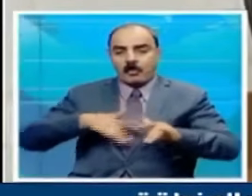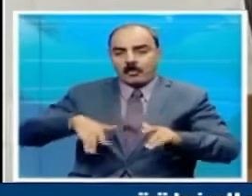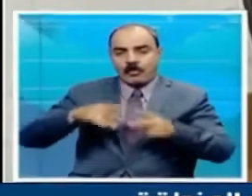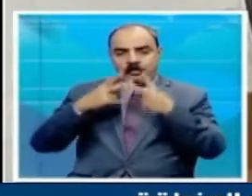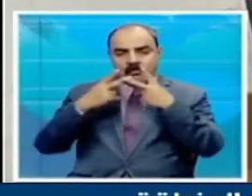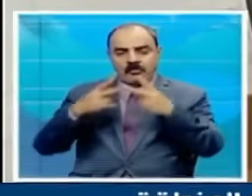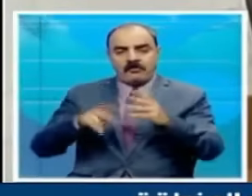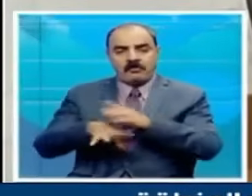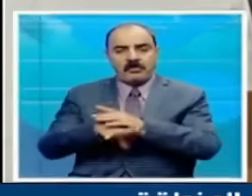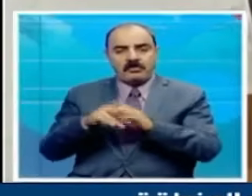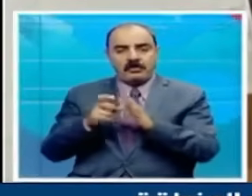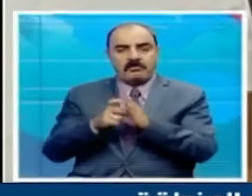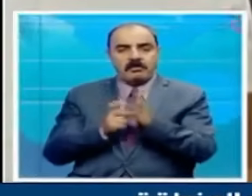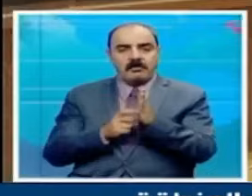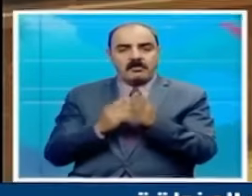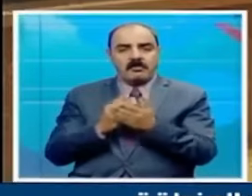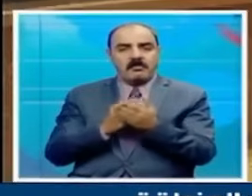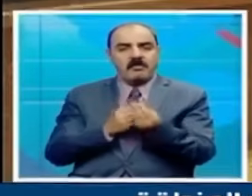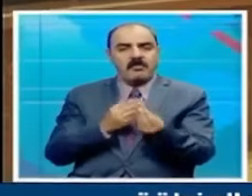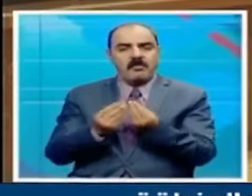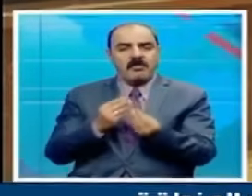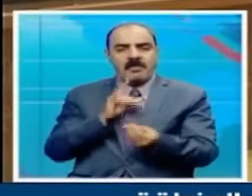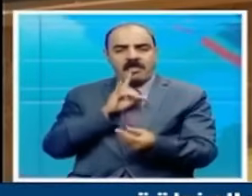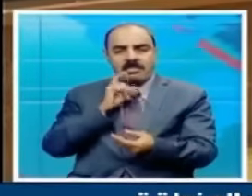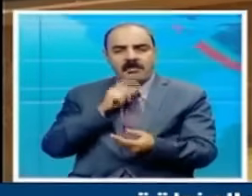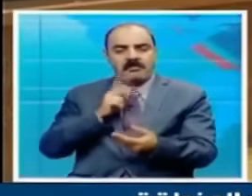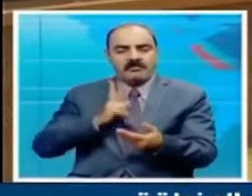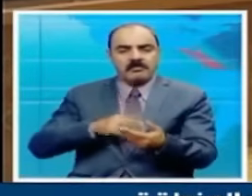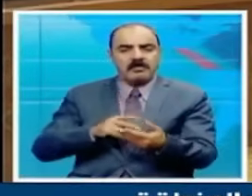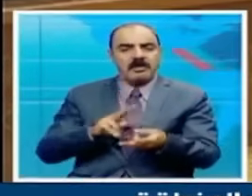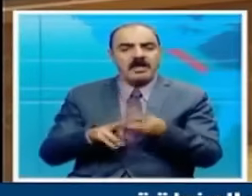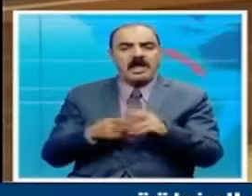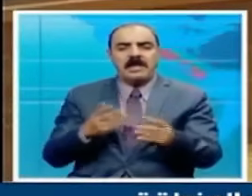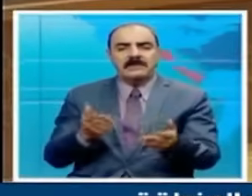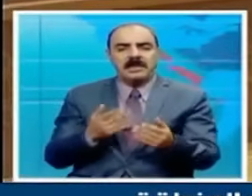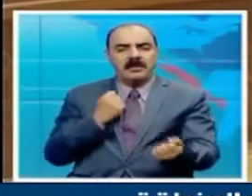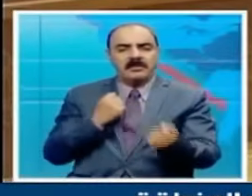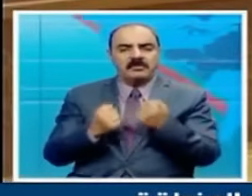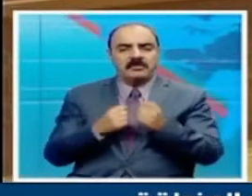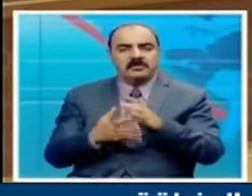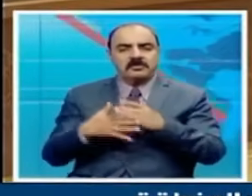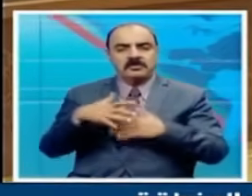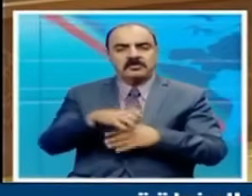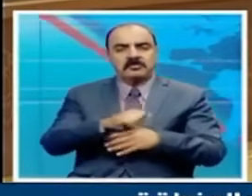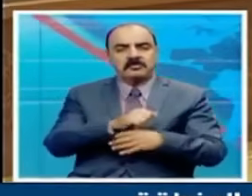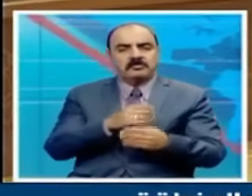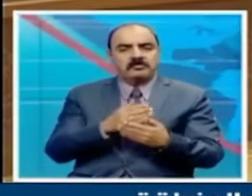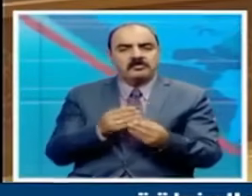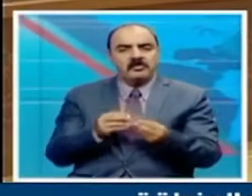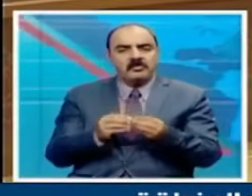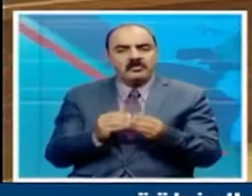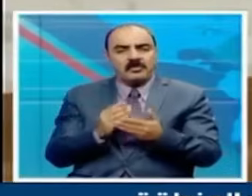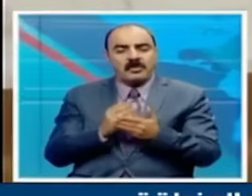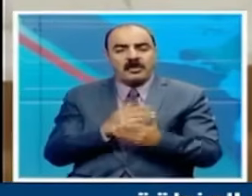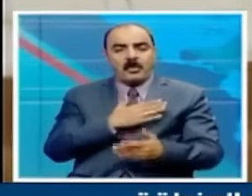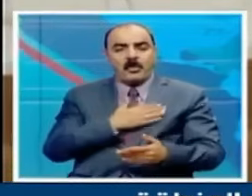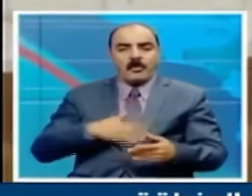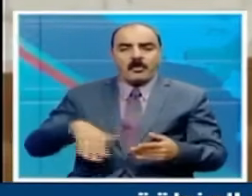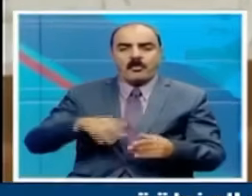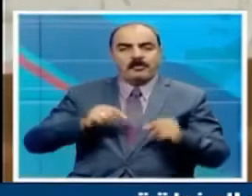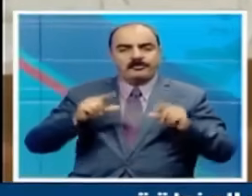الوزراء على مشروع قرار بشأن إلغاء الإعفاءات من الضرائب والرسوم المقررة على جميع الأنشطة